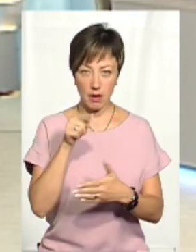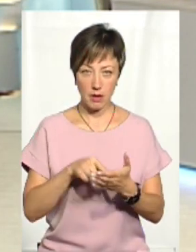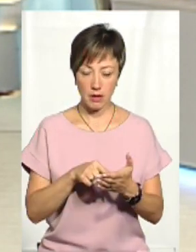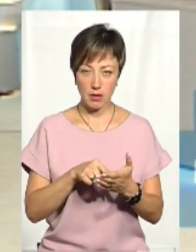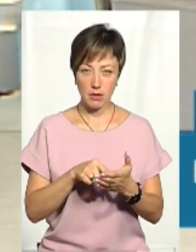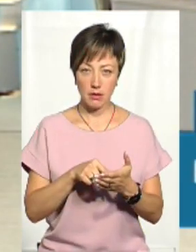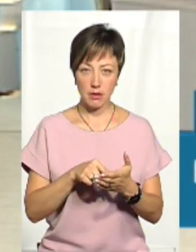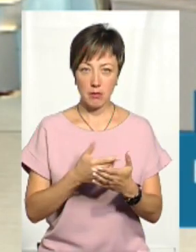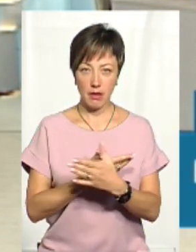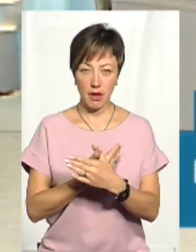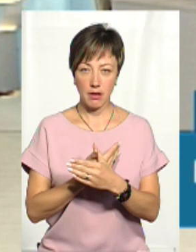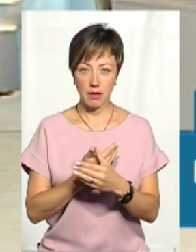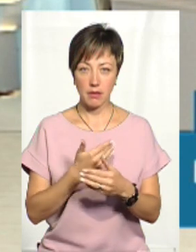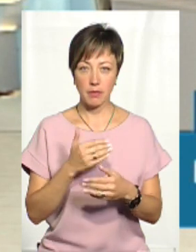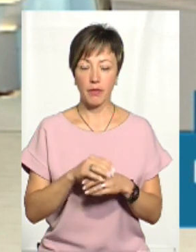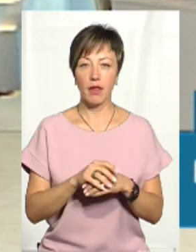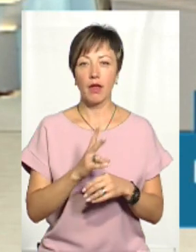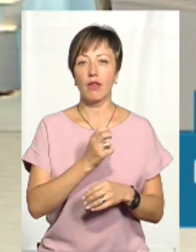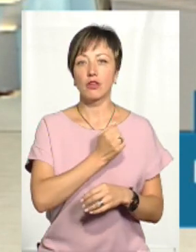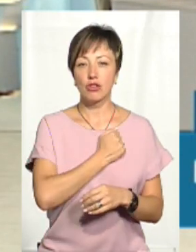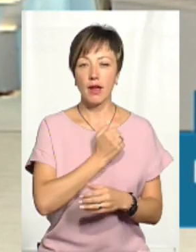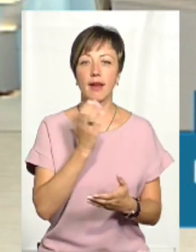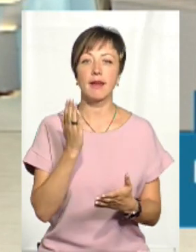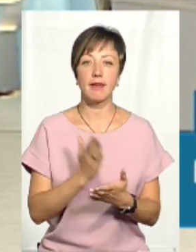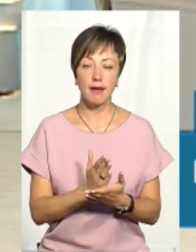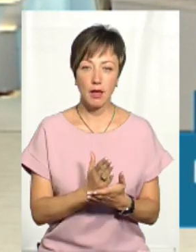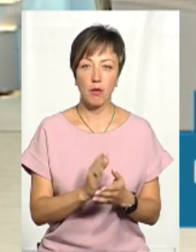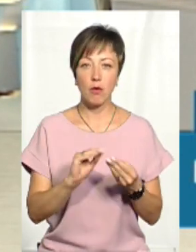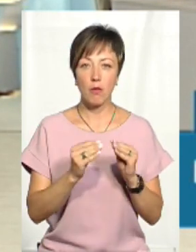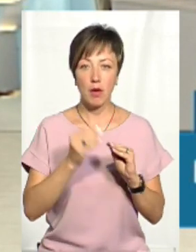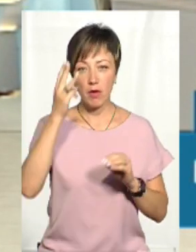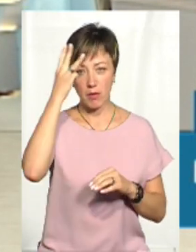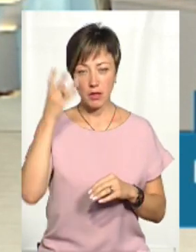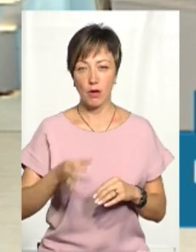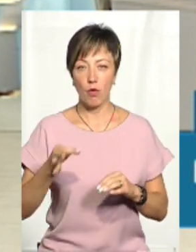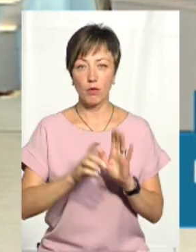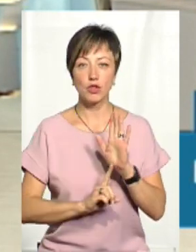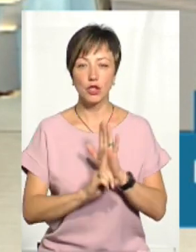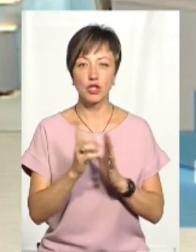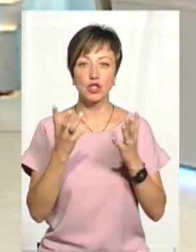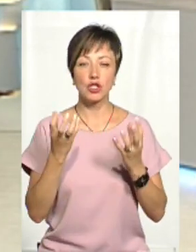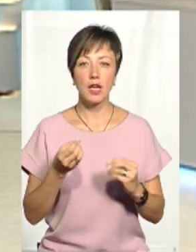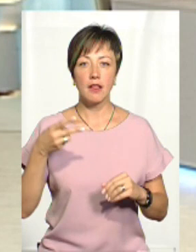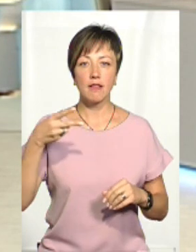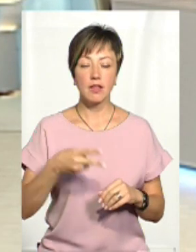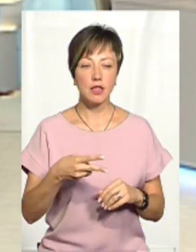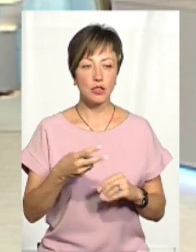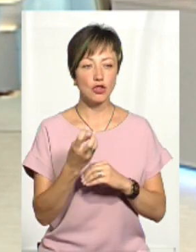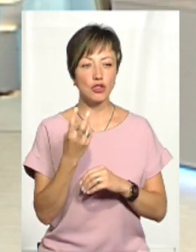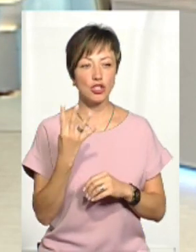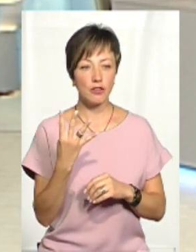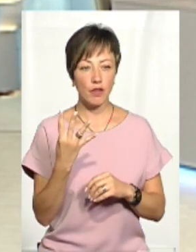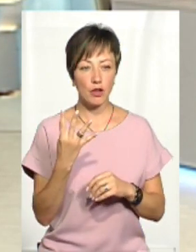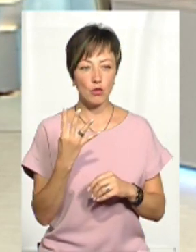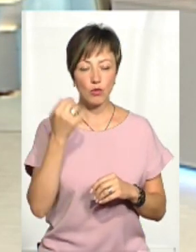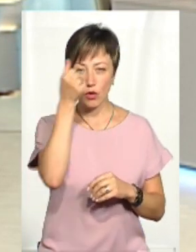такого метелика. На жаль, є. Проблема у Хмельницькій області почалася ще у